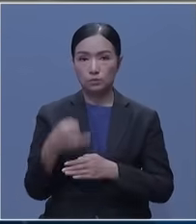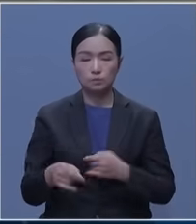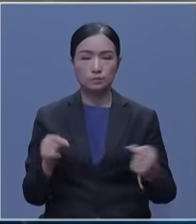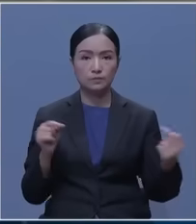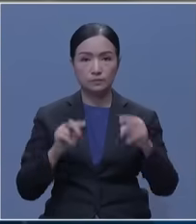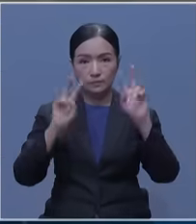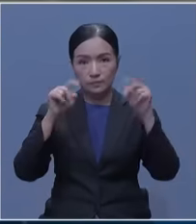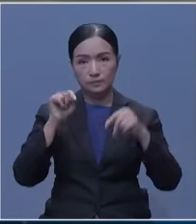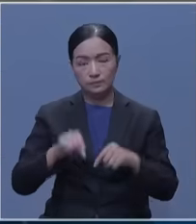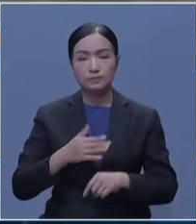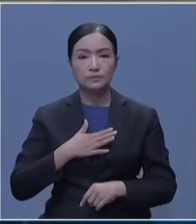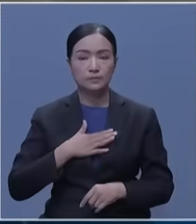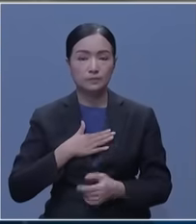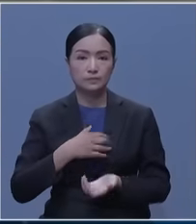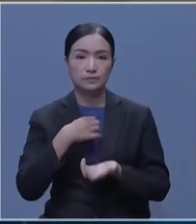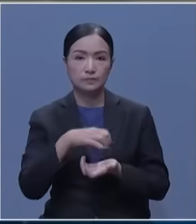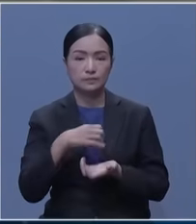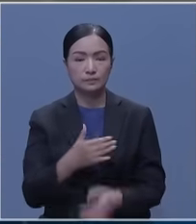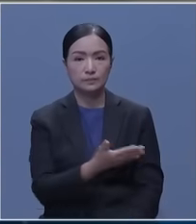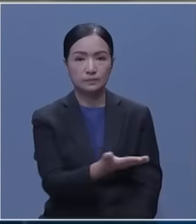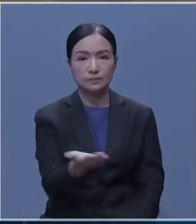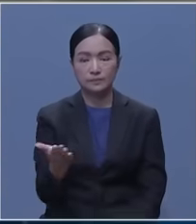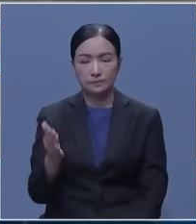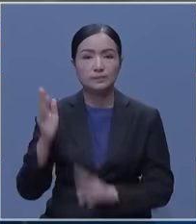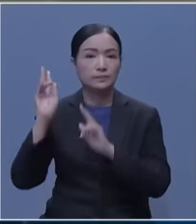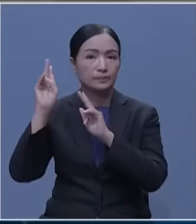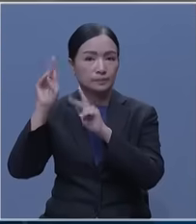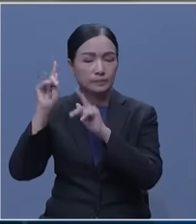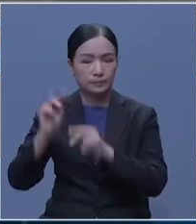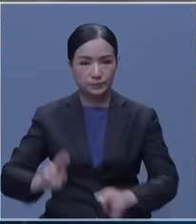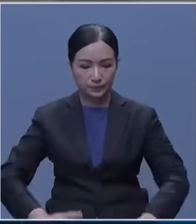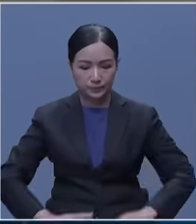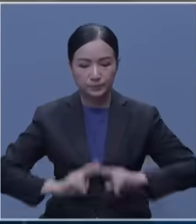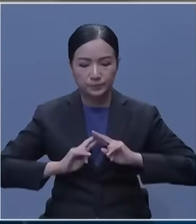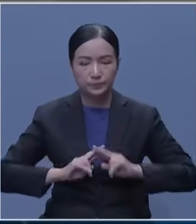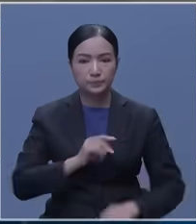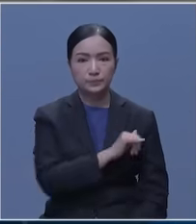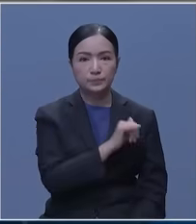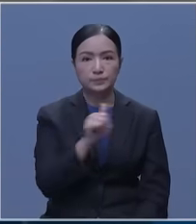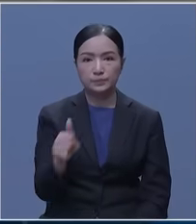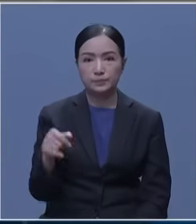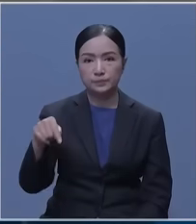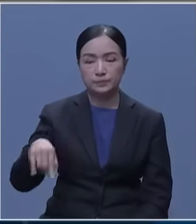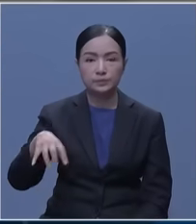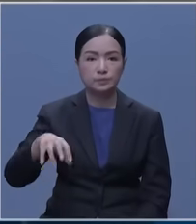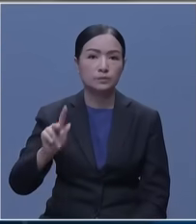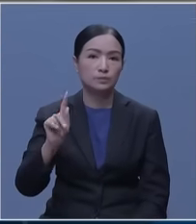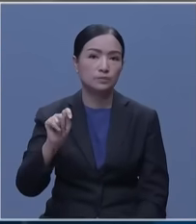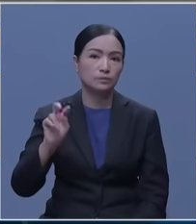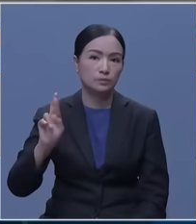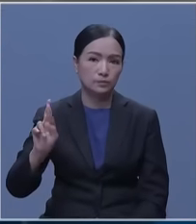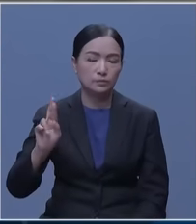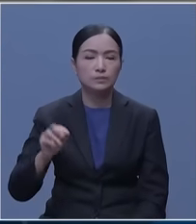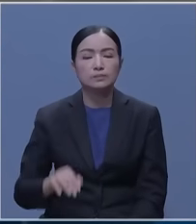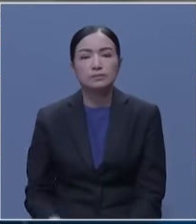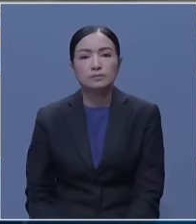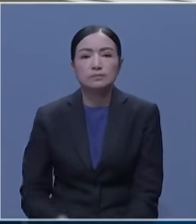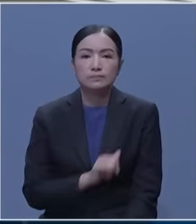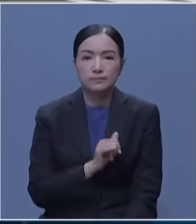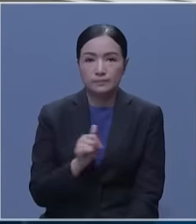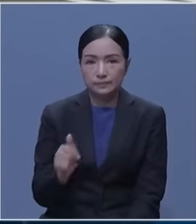นะครับผมอยากจะเรียนกับพี่น้องสื่อมวลชนว่าตัวผมเองเพิ่งไปตร.มานะครับแล้วก็ผมเอง